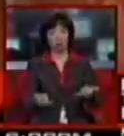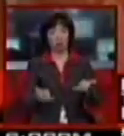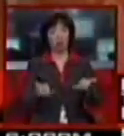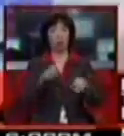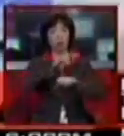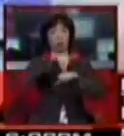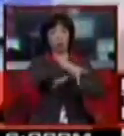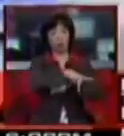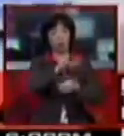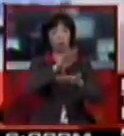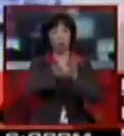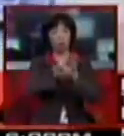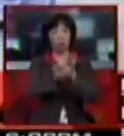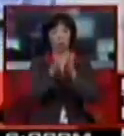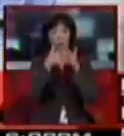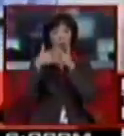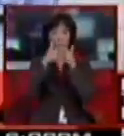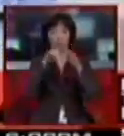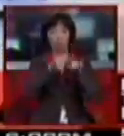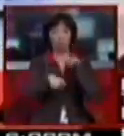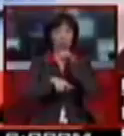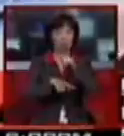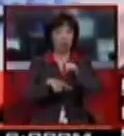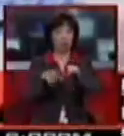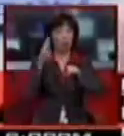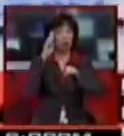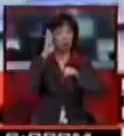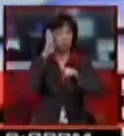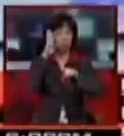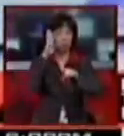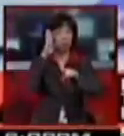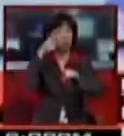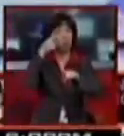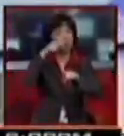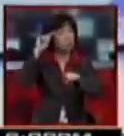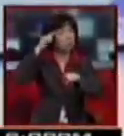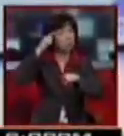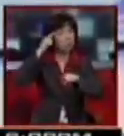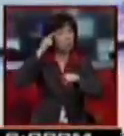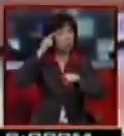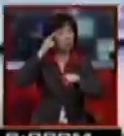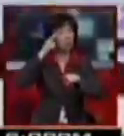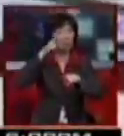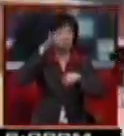Brown pero pinag-isipan pa rin daw ni quick brown fox na bumalik at manirahan na sa Pilipinas